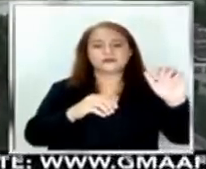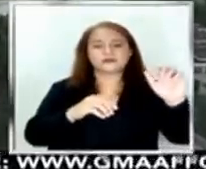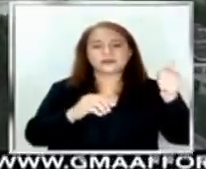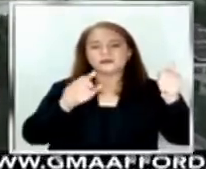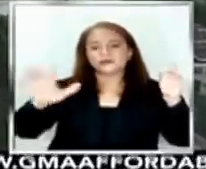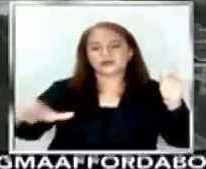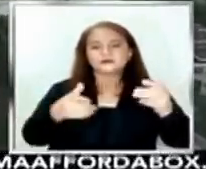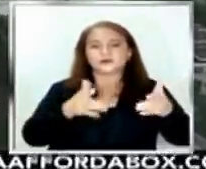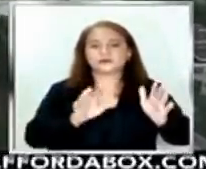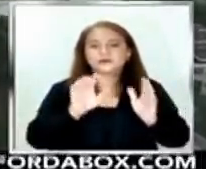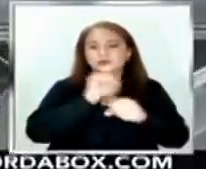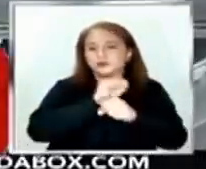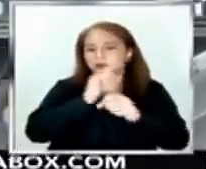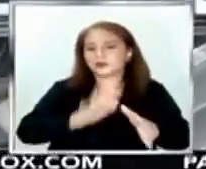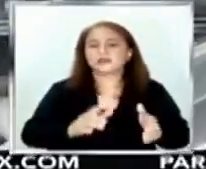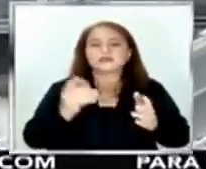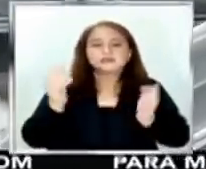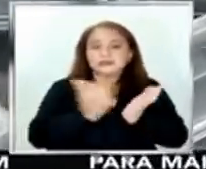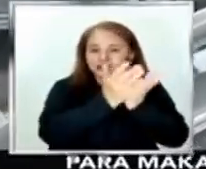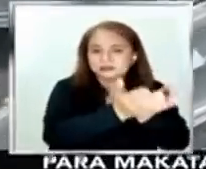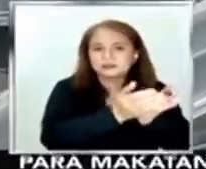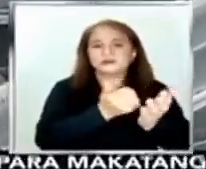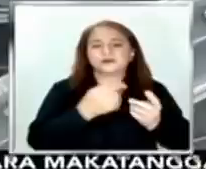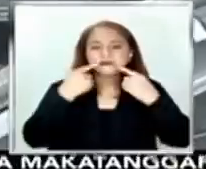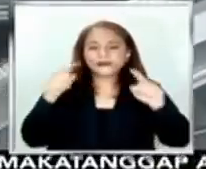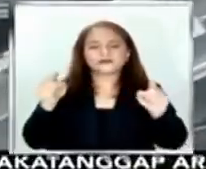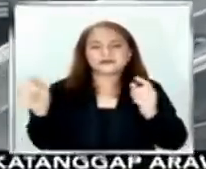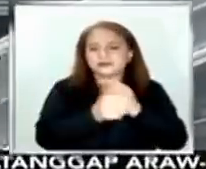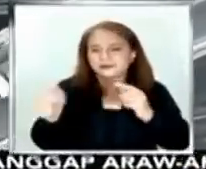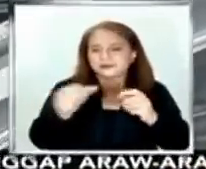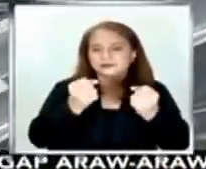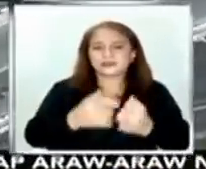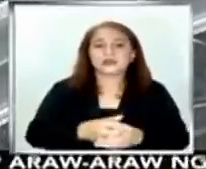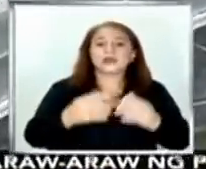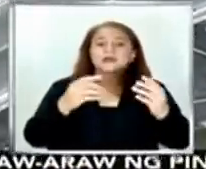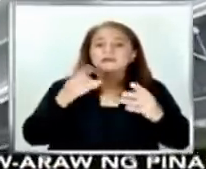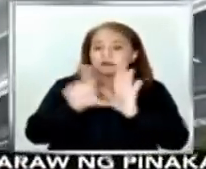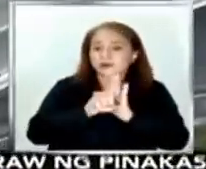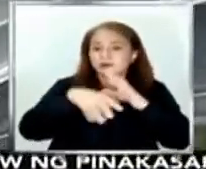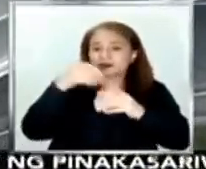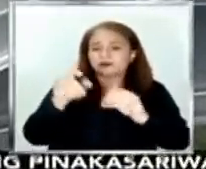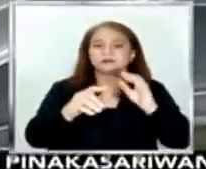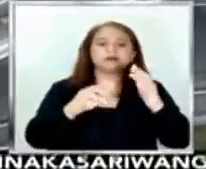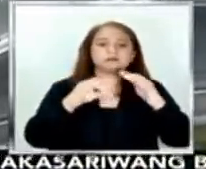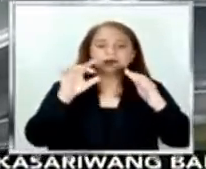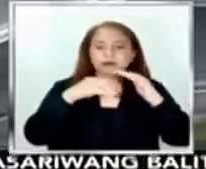pampublikong sasakyan. Sa mga lugar na ito, bawal lumabas sa mga below 18 at above 65. Lahat ng may